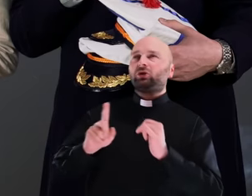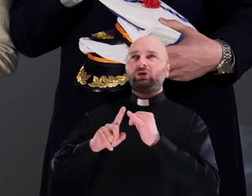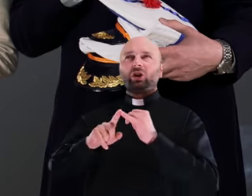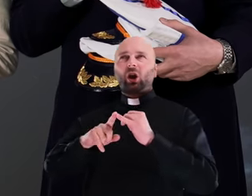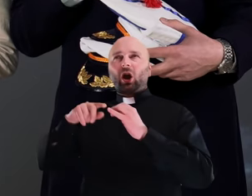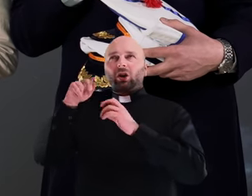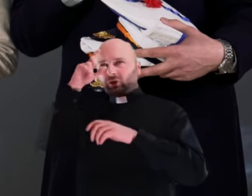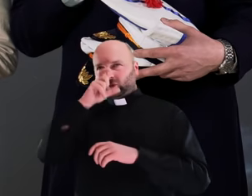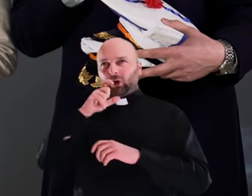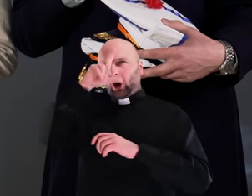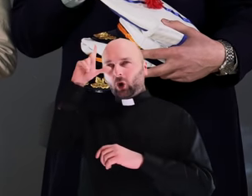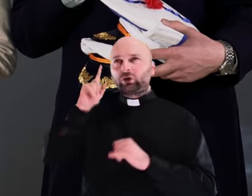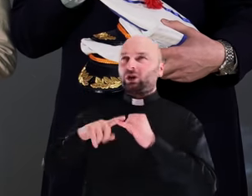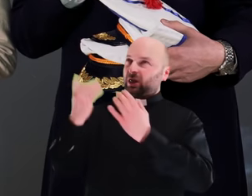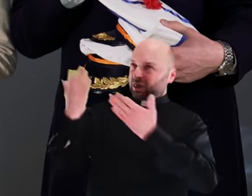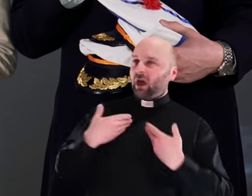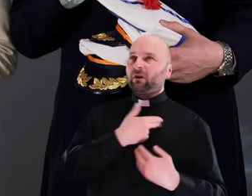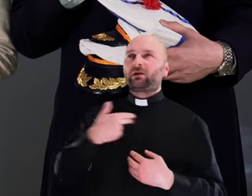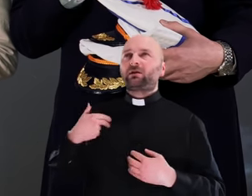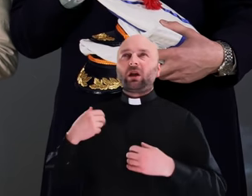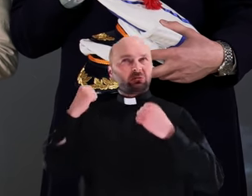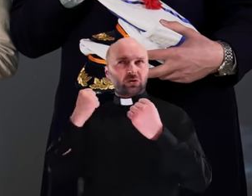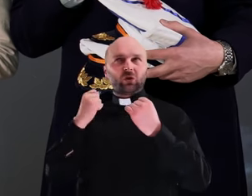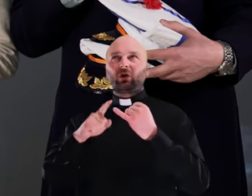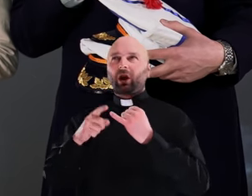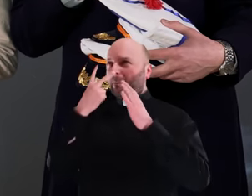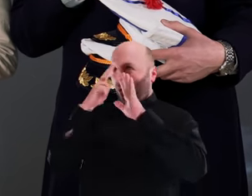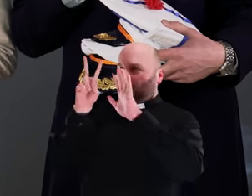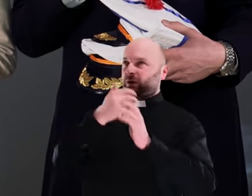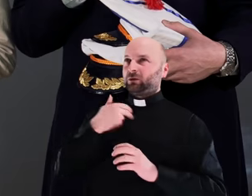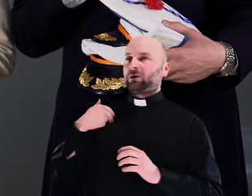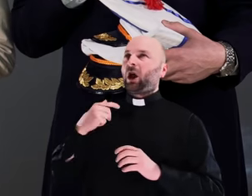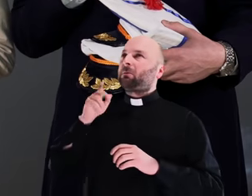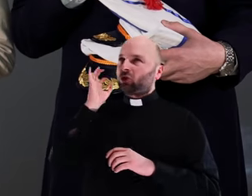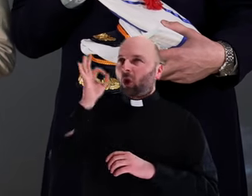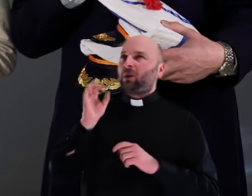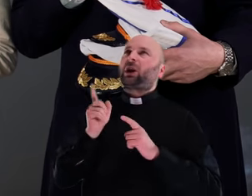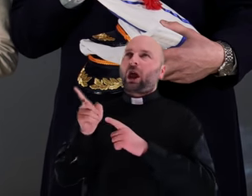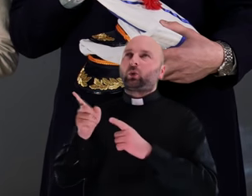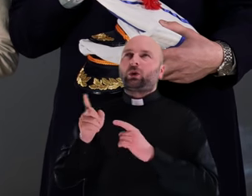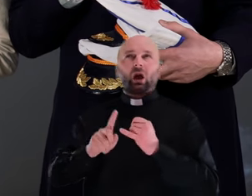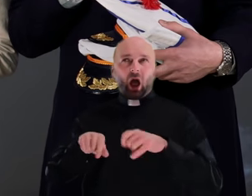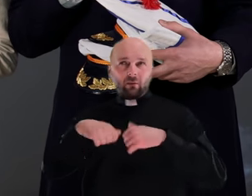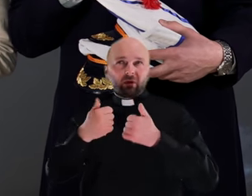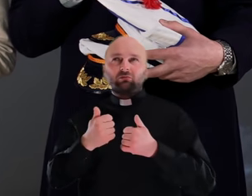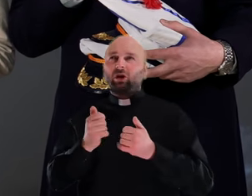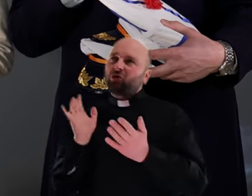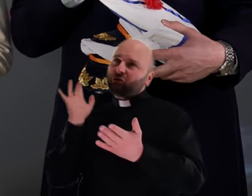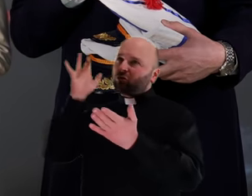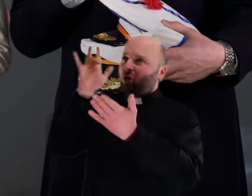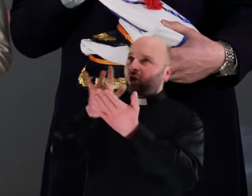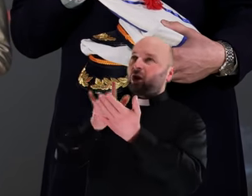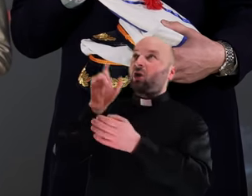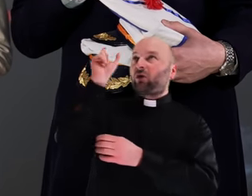zagraża. Dodawaj nam sił, wskazuj zawsze właściwy kierunek, abyśmy dotarli kiedyś